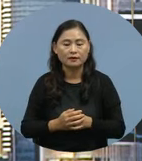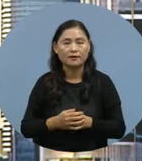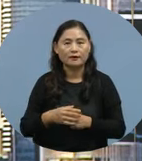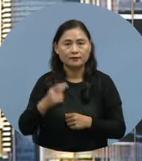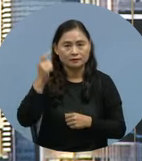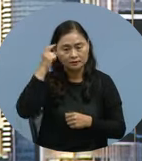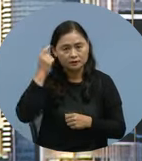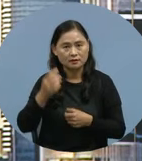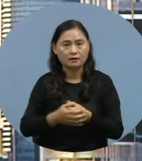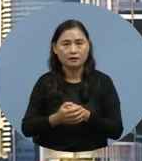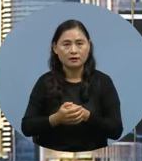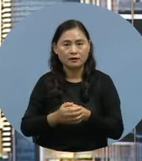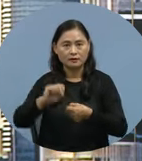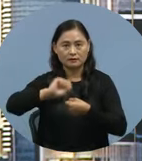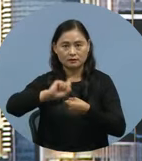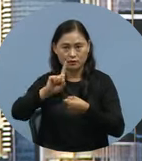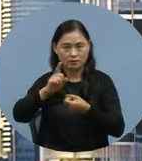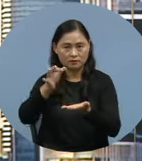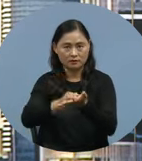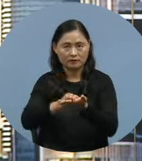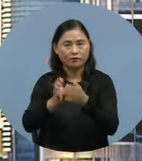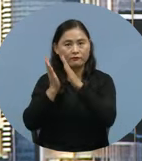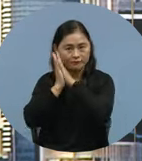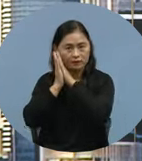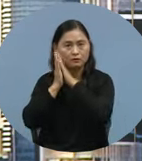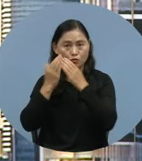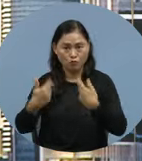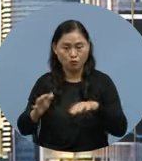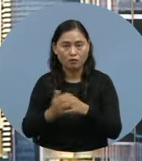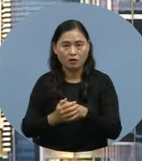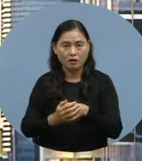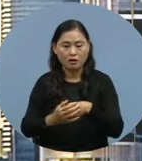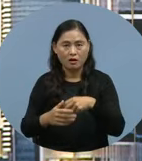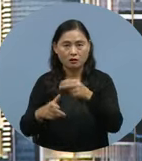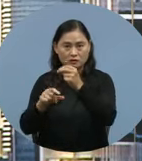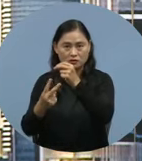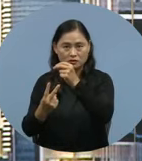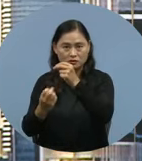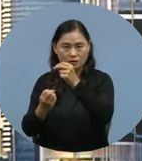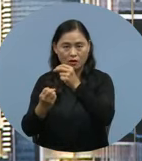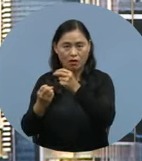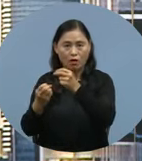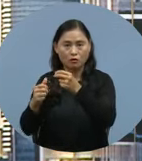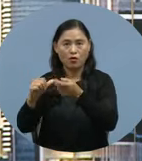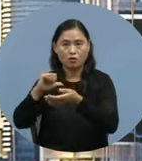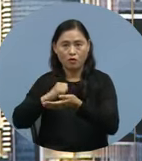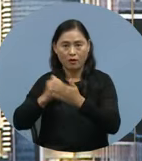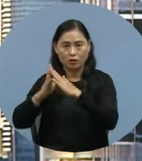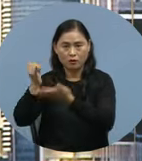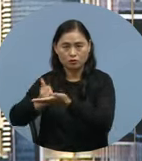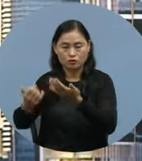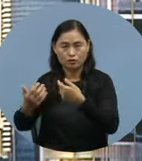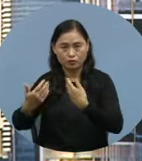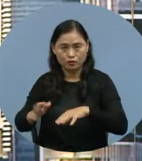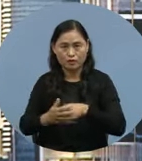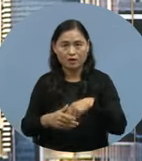道咧，就多咗一個地方咧，佢曾經住過嘅。咁佢係20號離開個僱主之後咧，20至21號咧就住過一